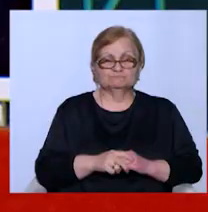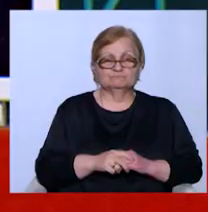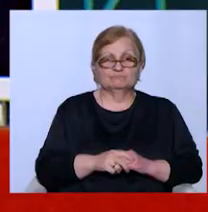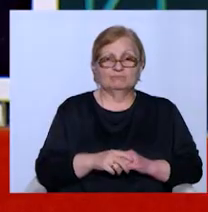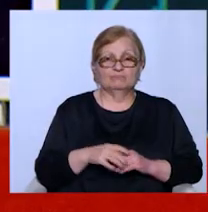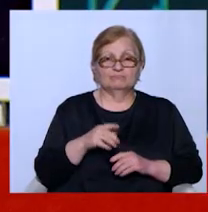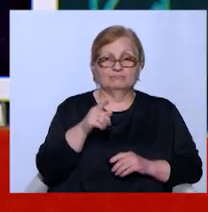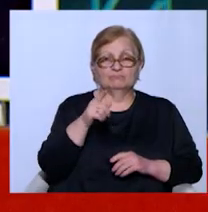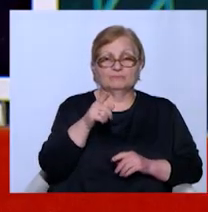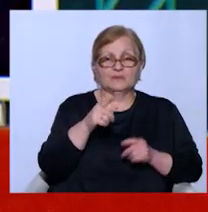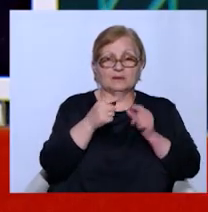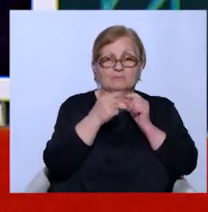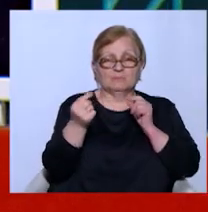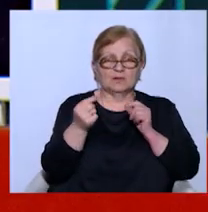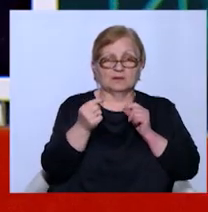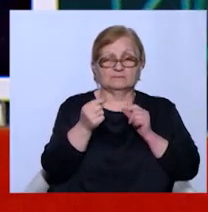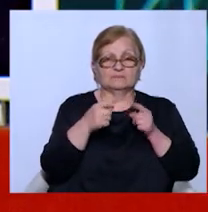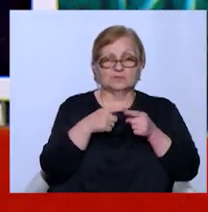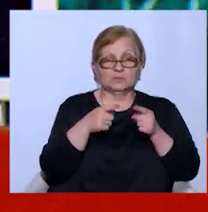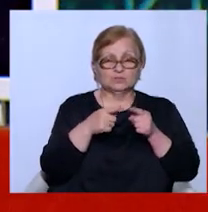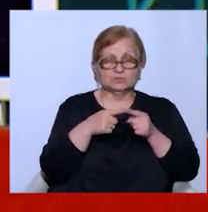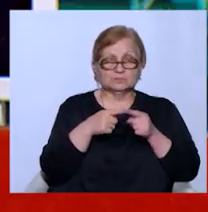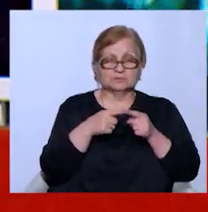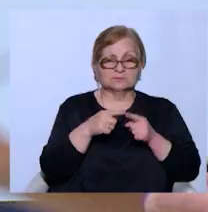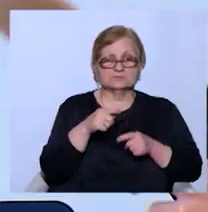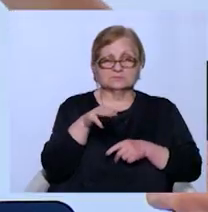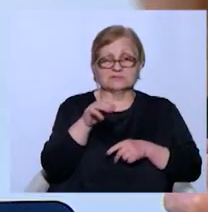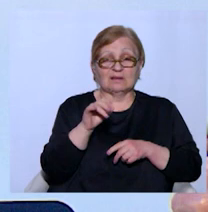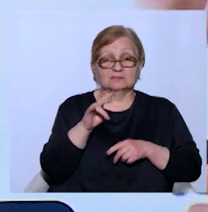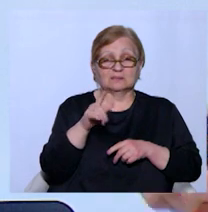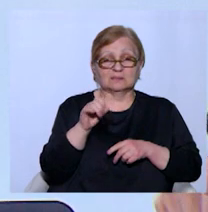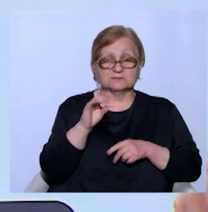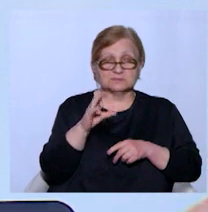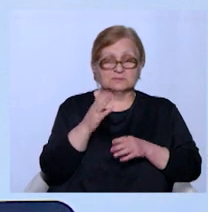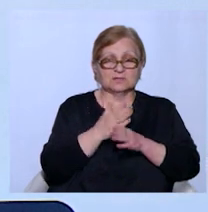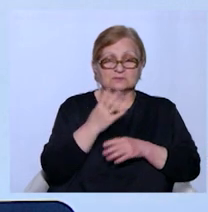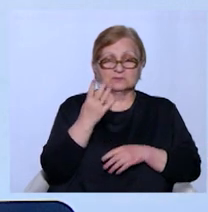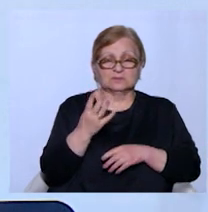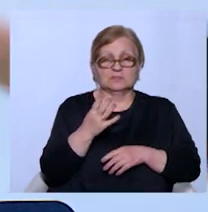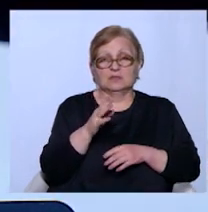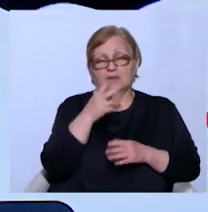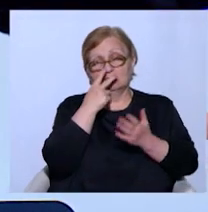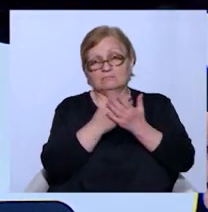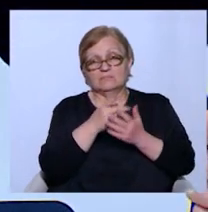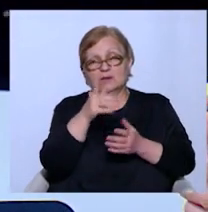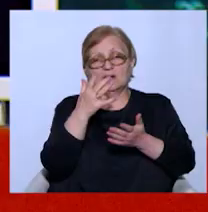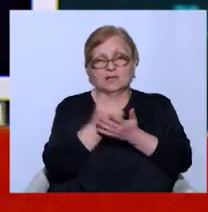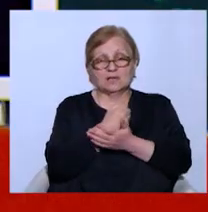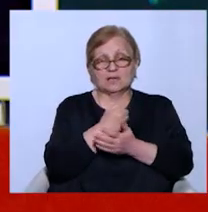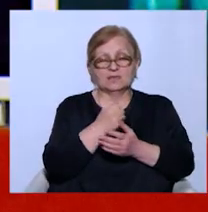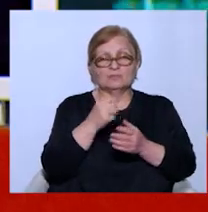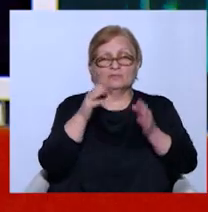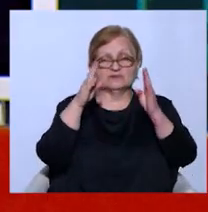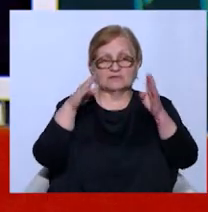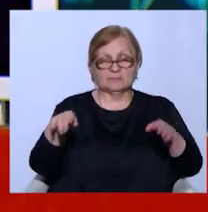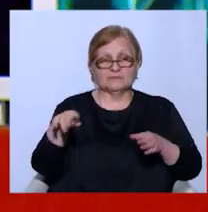ხოლო მახვილი კუთხის ტანგენსი 4-ია. აი აი ამ მახვილი კუთხის ტანგენსი არის 4. მოცემულობა მოცემულია. იპოვეთ ტრაპეციის